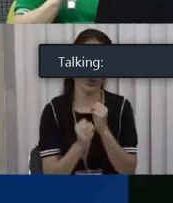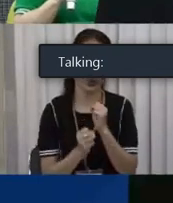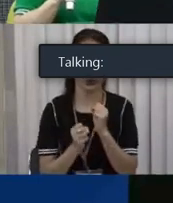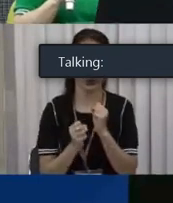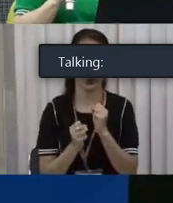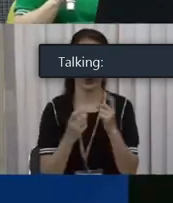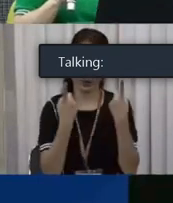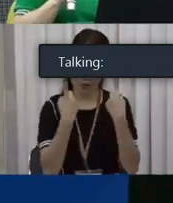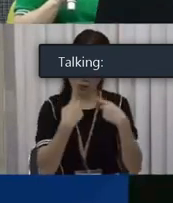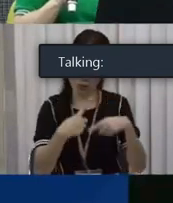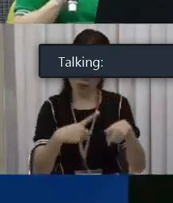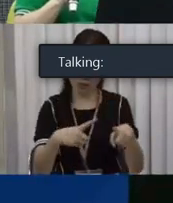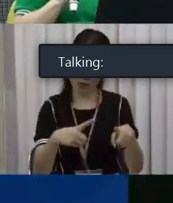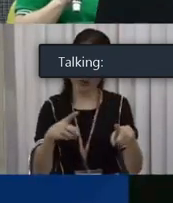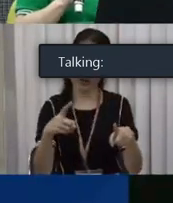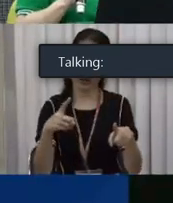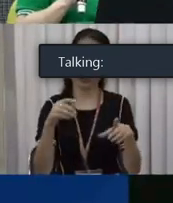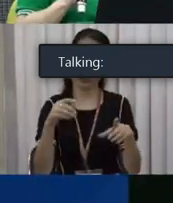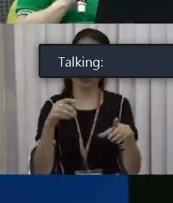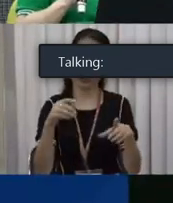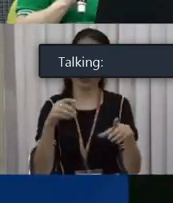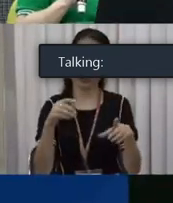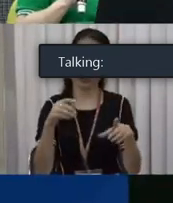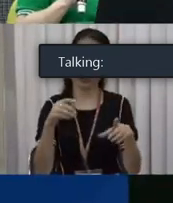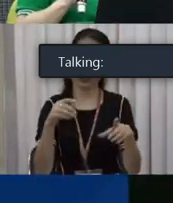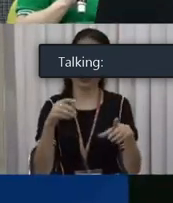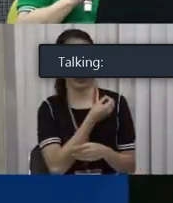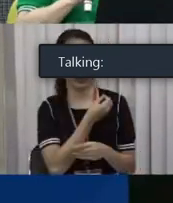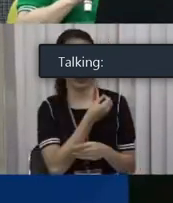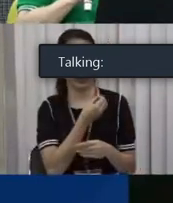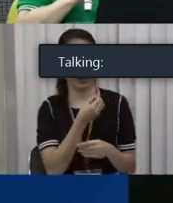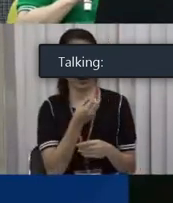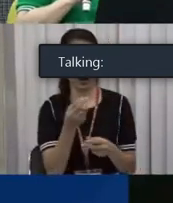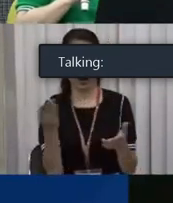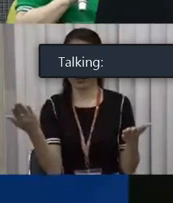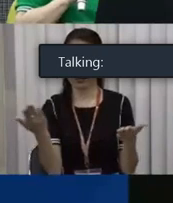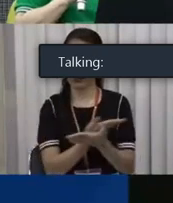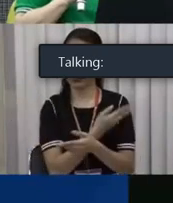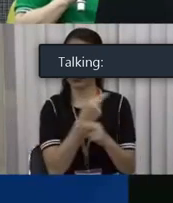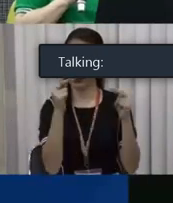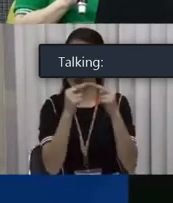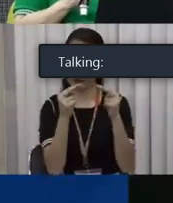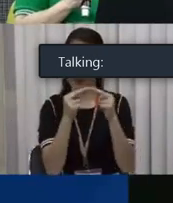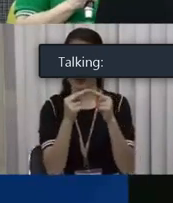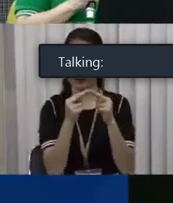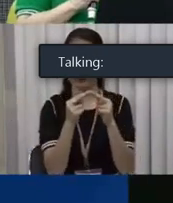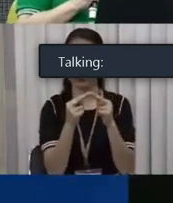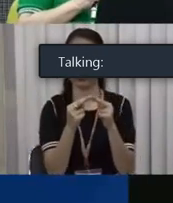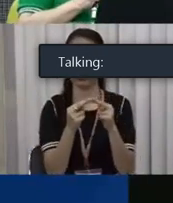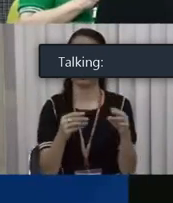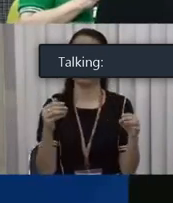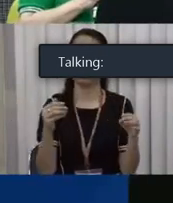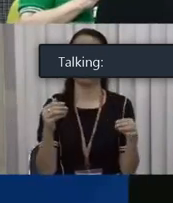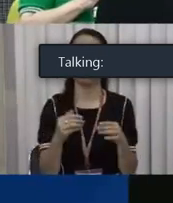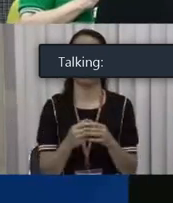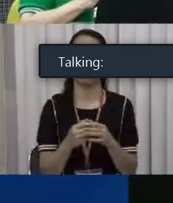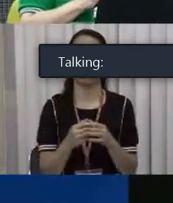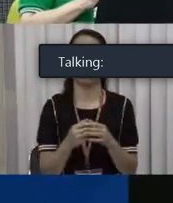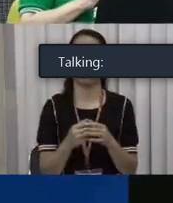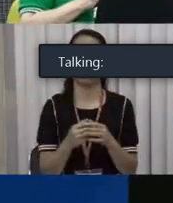So, by the way, during sa ato ang nasinati ng new normal, ako lang